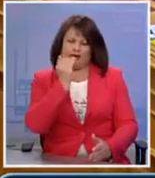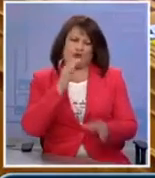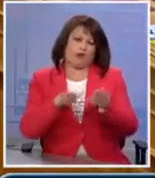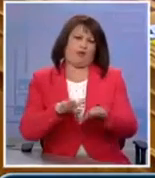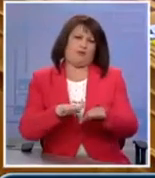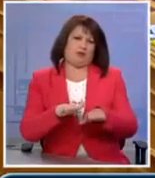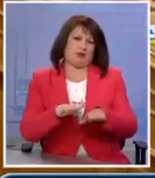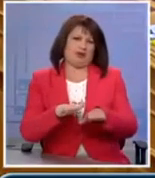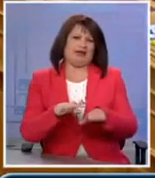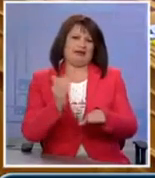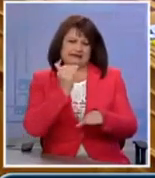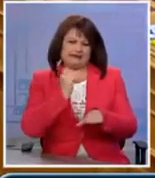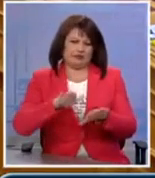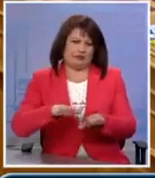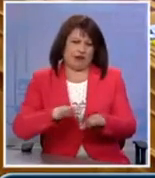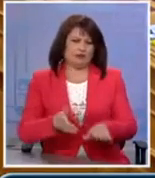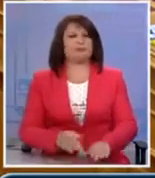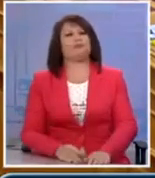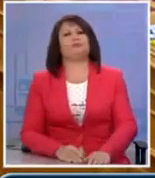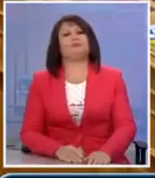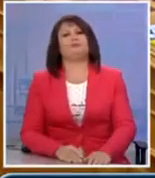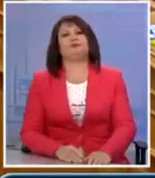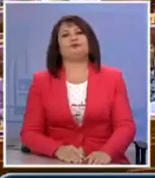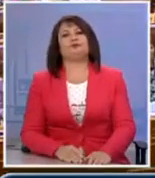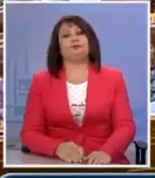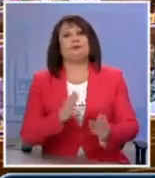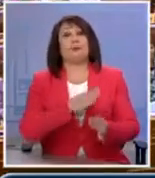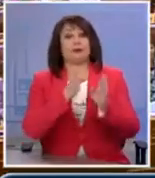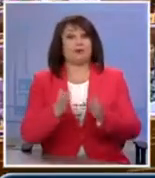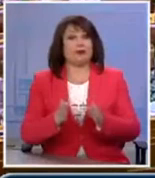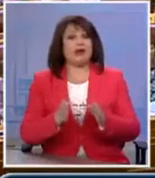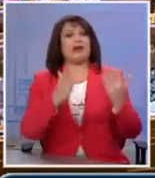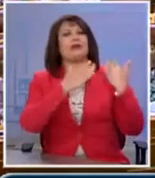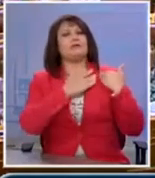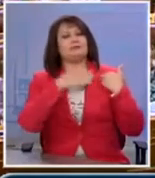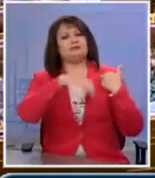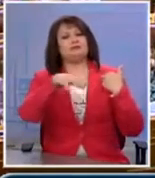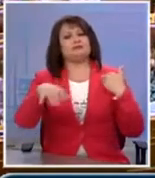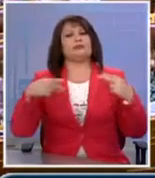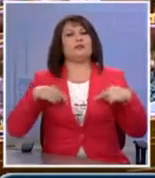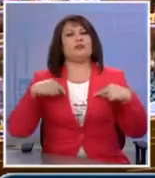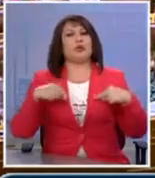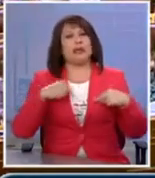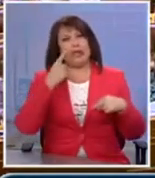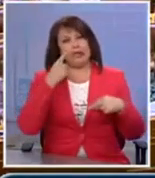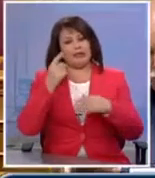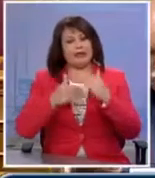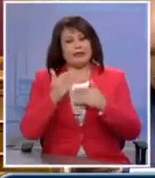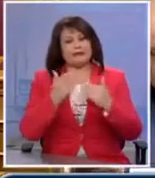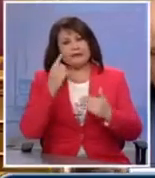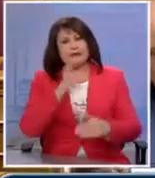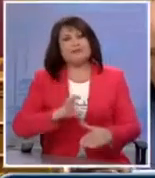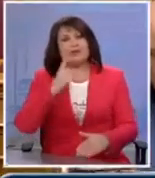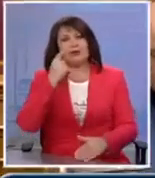πληθυσμού. Παράλληλα, όλα τα συναρμόδια υπουργεία βρίσκονται σε διαδικασία εντοπισμού